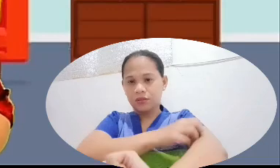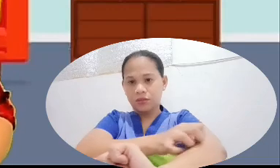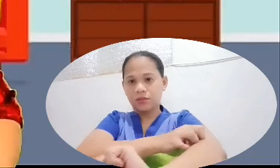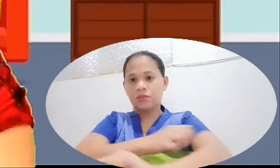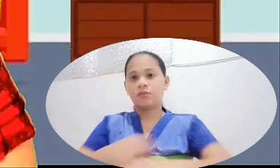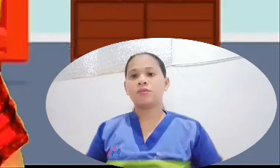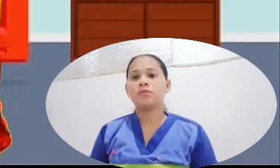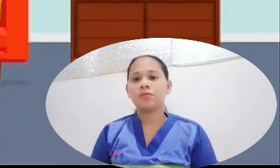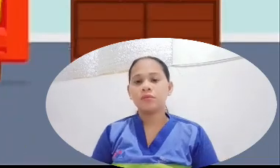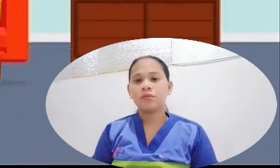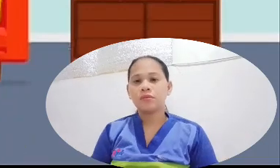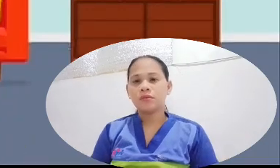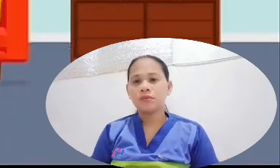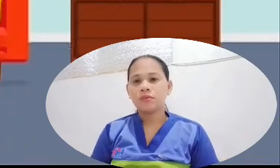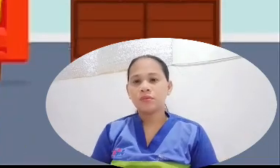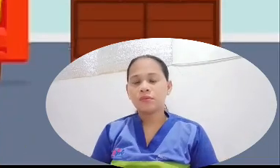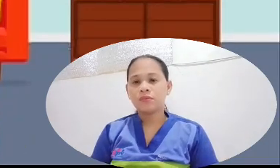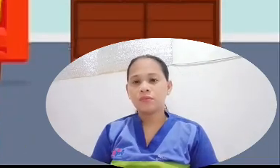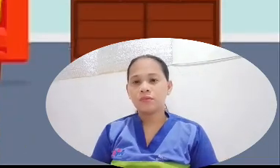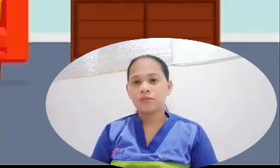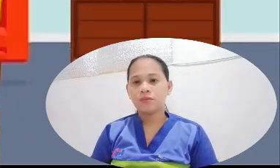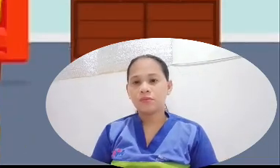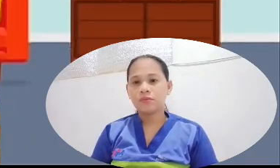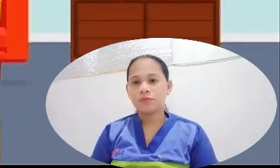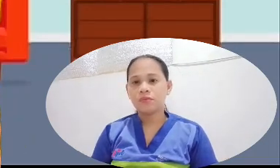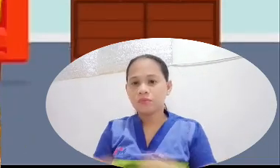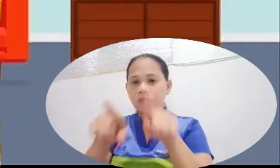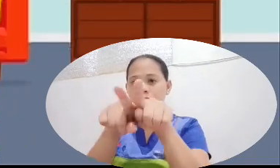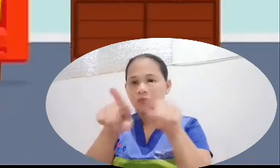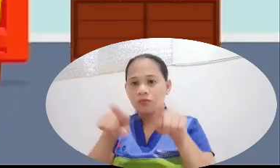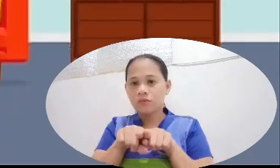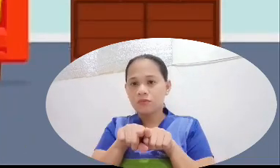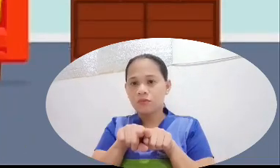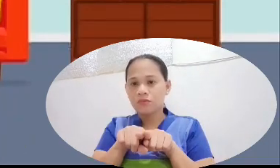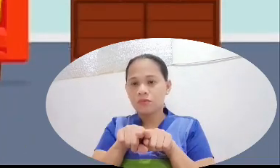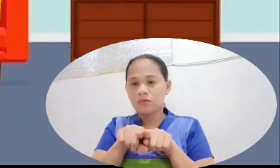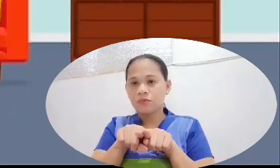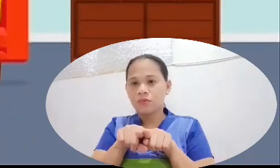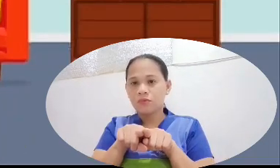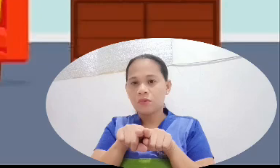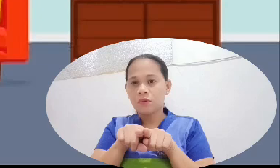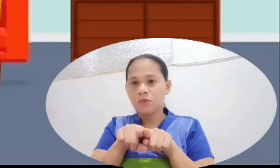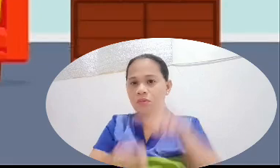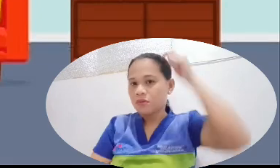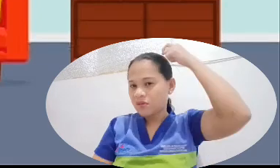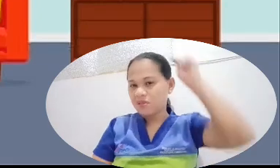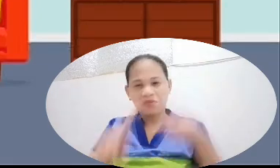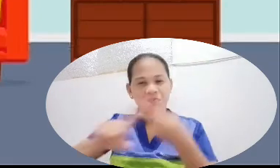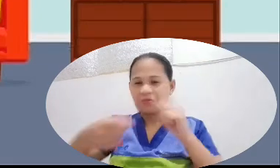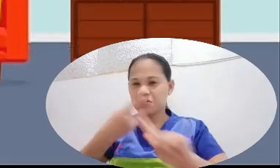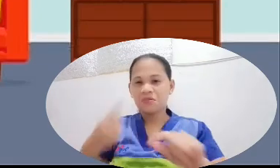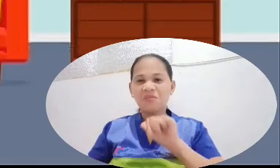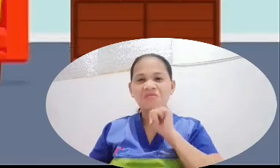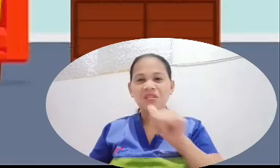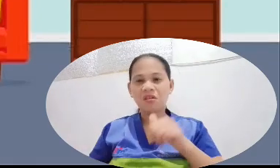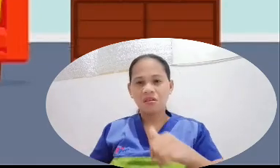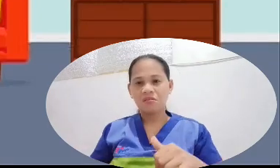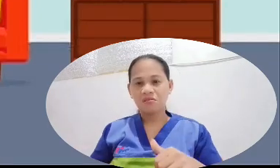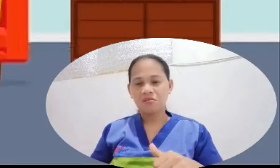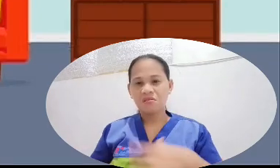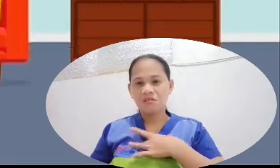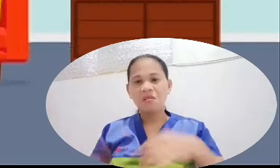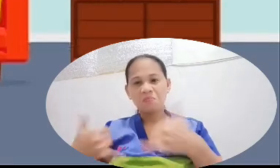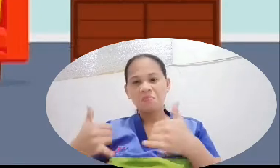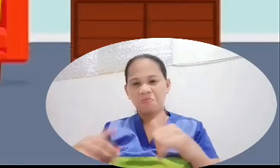niya. At ang masama pa ron, nilalayuan siya ng mga kaibigan niya. Wala nang